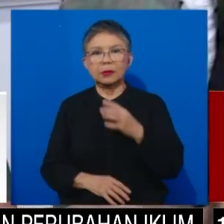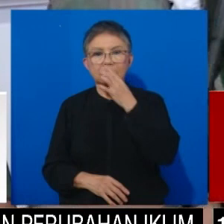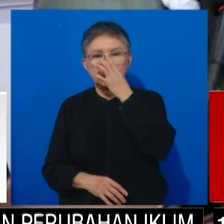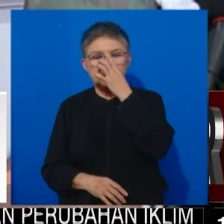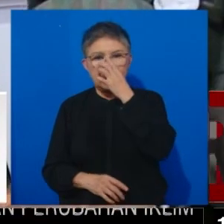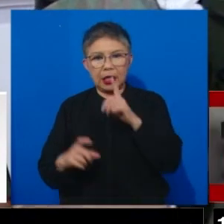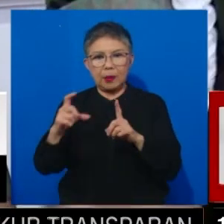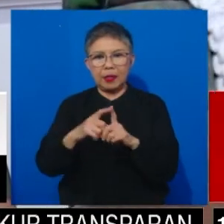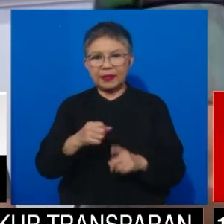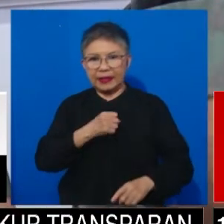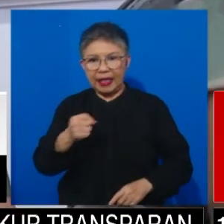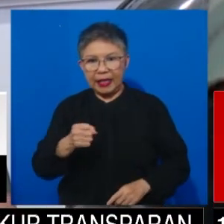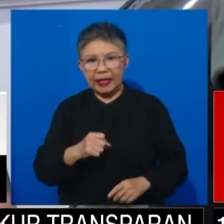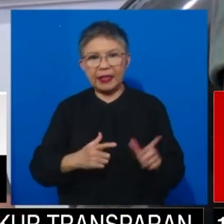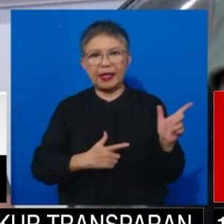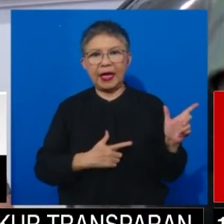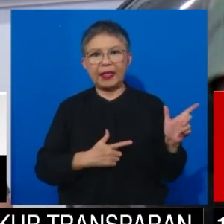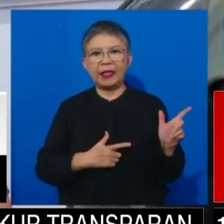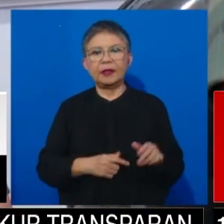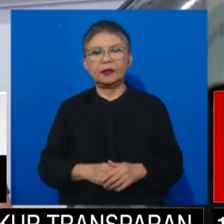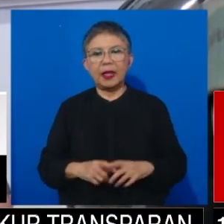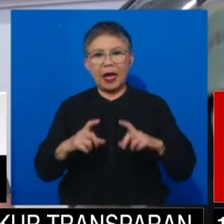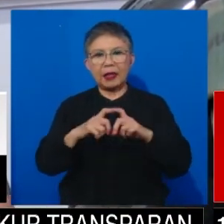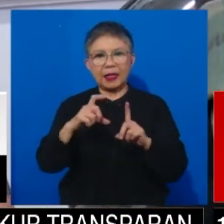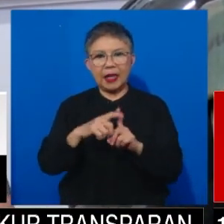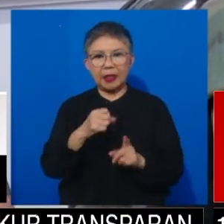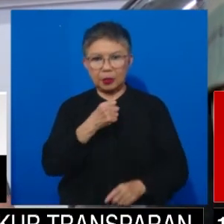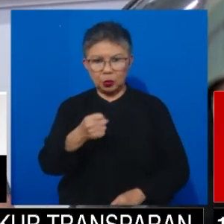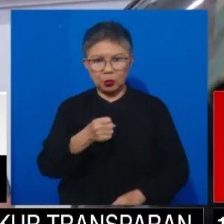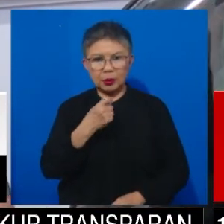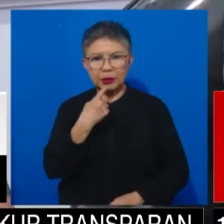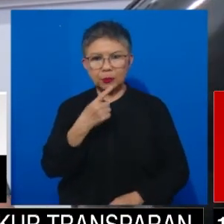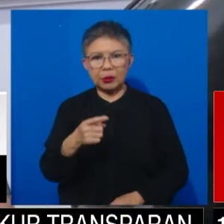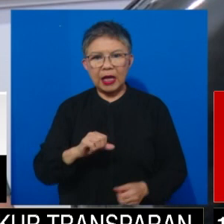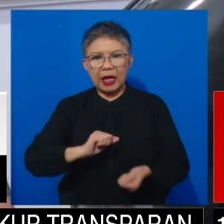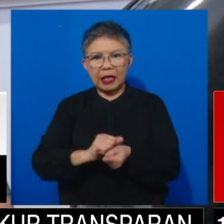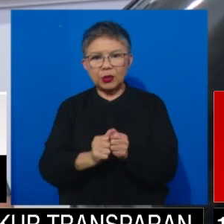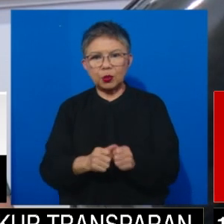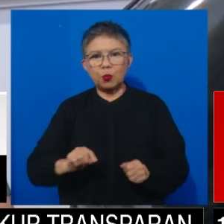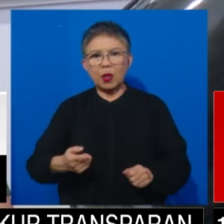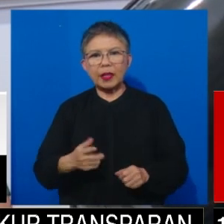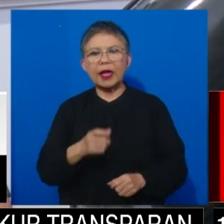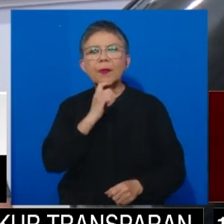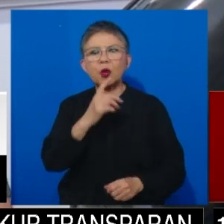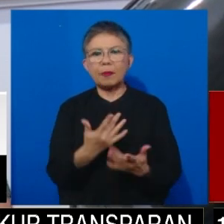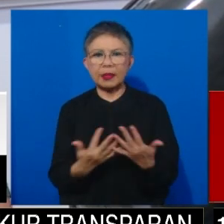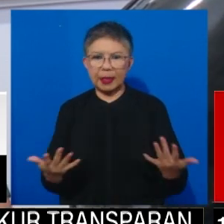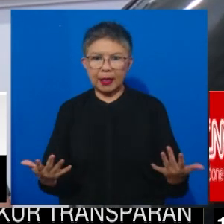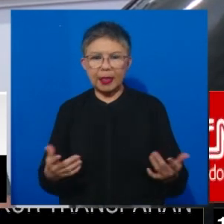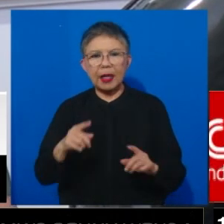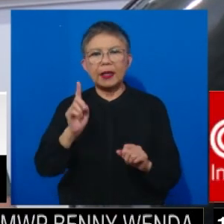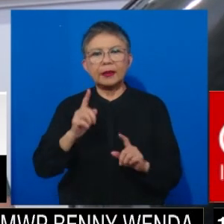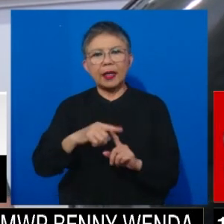Kepala Dinas Penerangan TNI Angkatan Darat, Brigjen Hamid Tohari, yang dalam rilis yang menyebut Kasus ini berawal dari laporan masyarakat pada